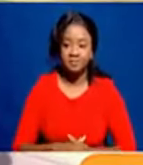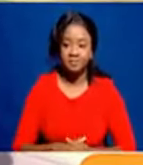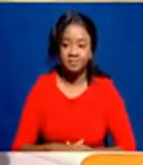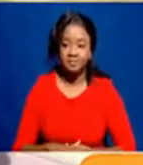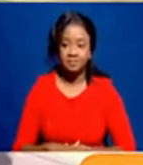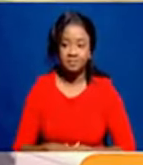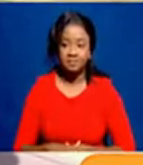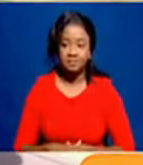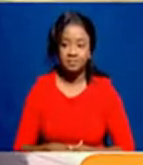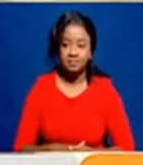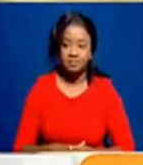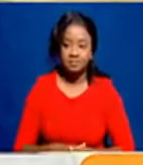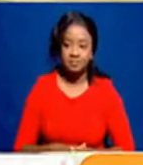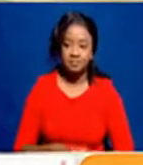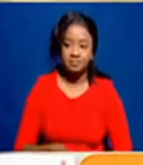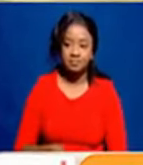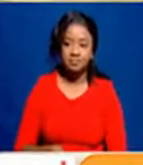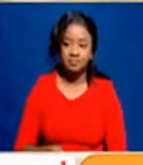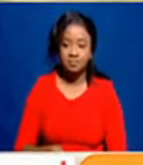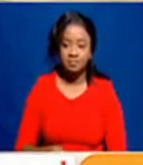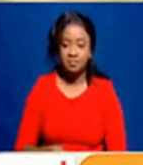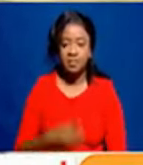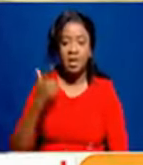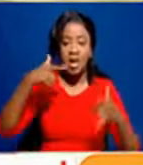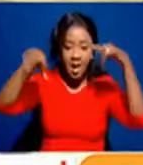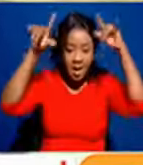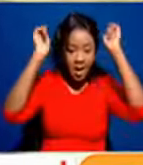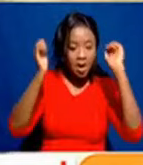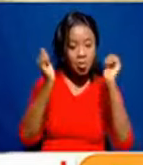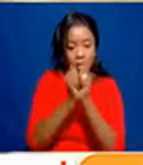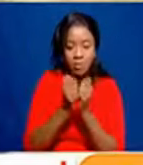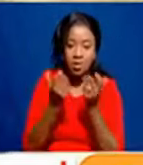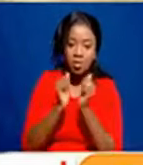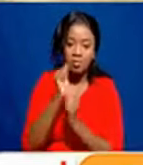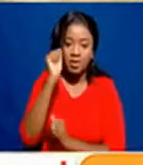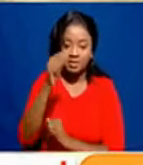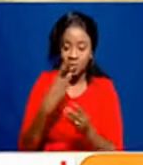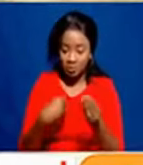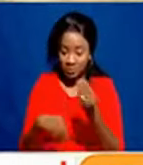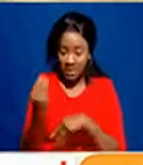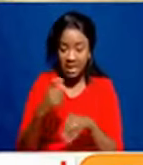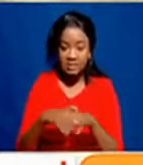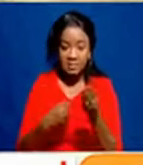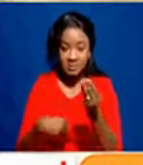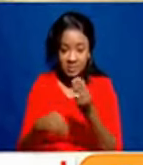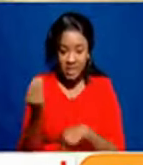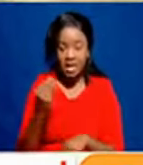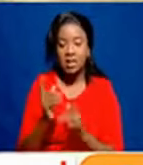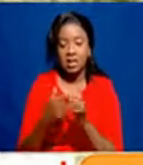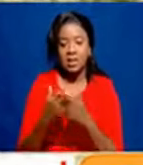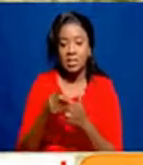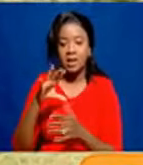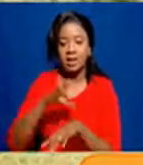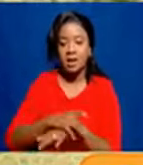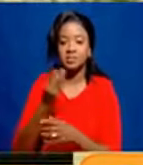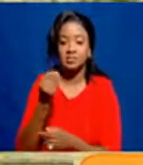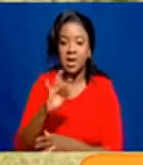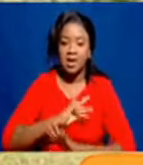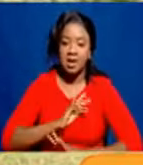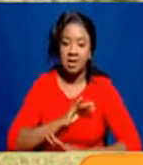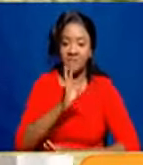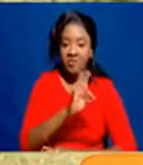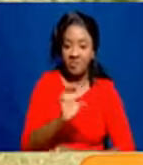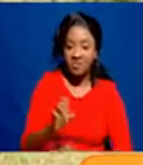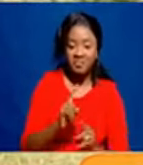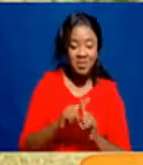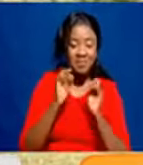Inahitaji uze kama mbuzi 10-15 ambaye ikipata ile mtu ana mtoto anabaki nyumbani. Taizi kama